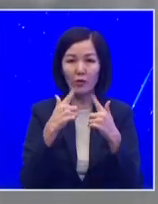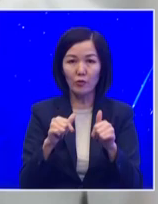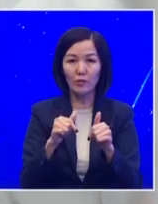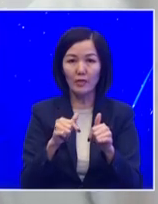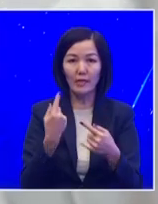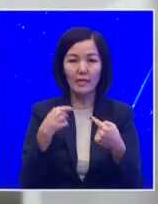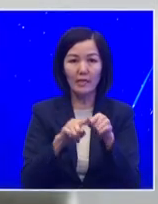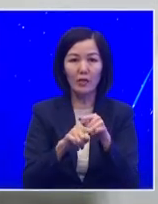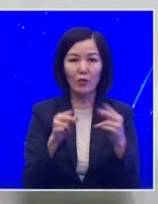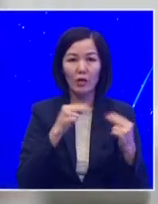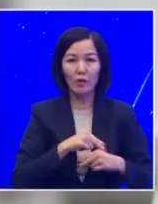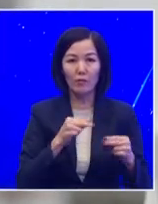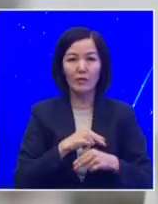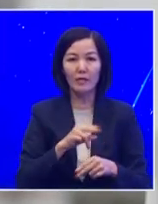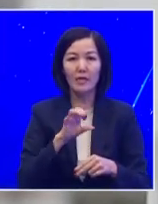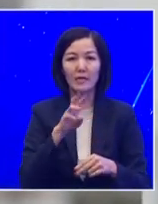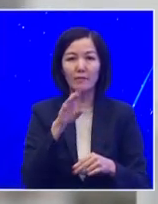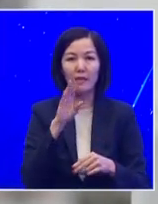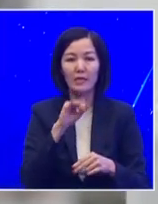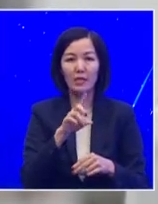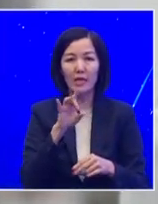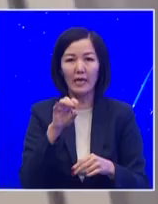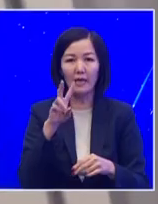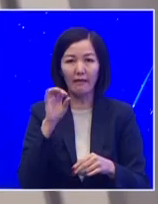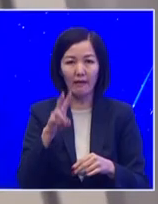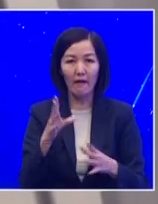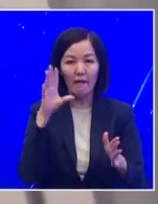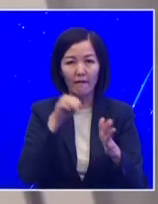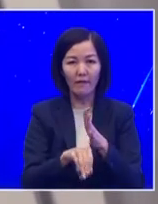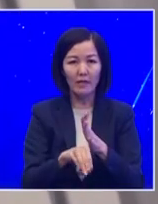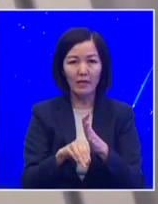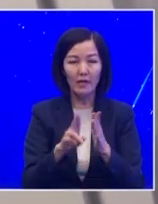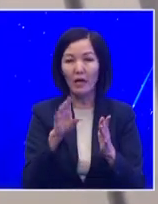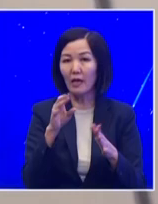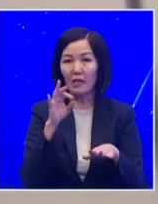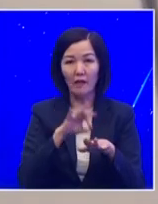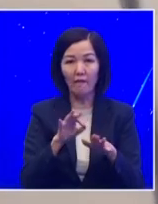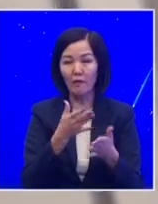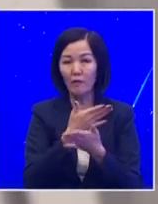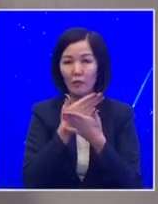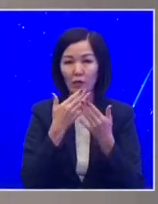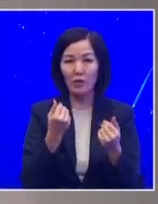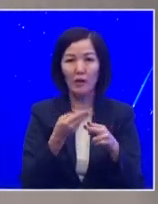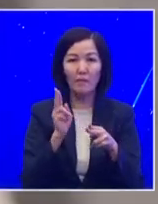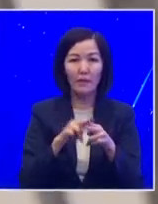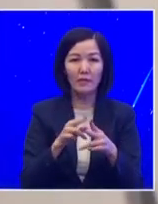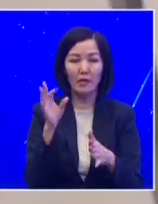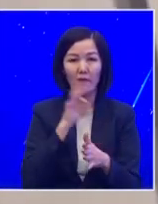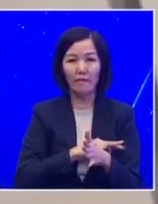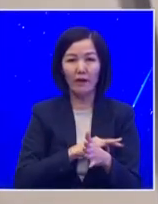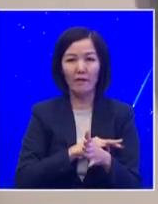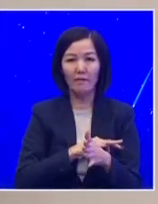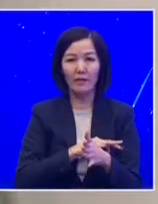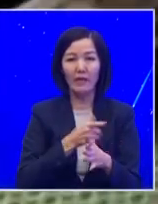основе технологии работы с матричной РНК. В них не содержится коронавирус. Вместо этого они используют